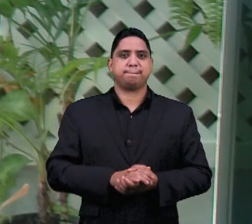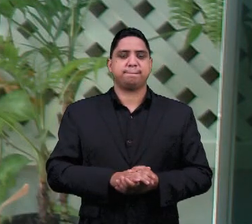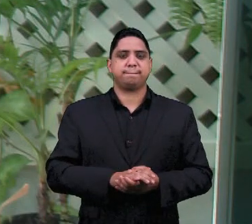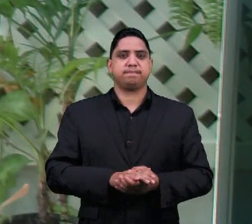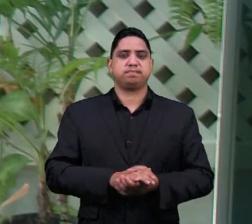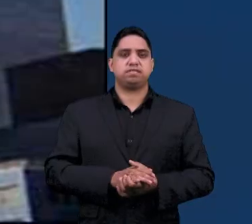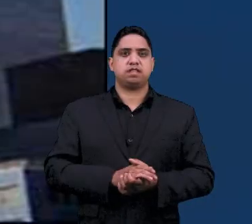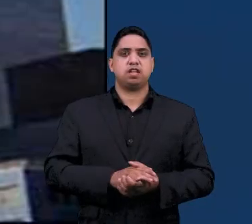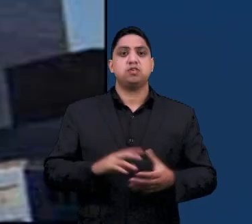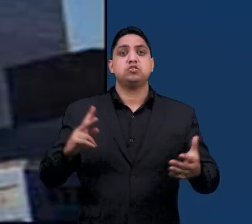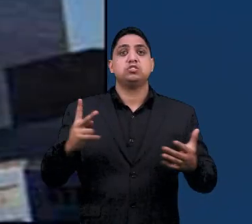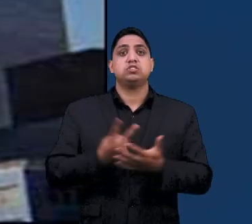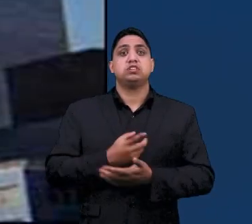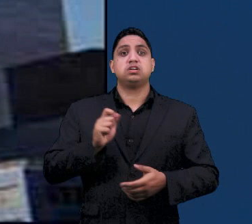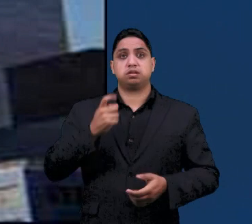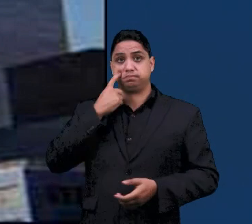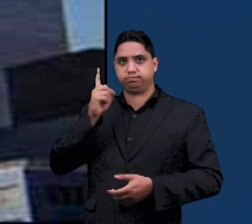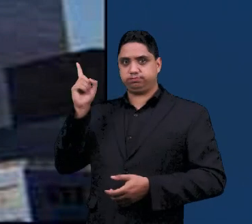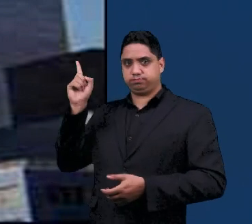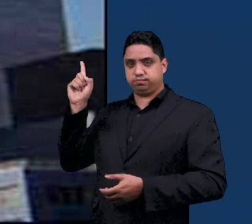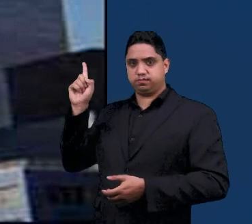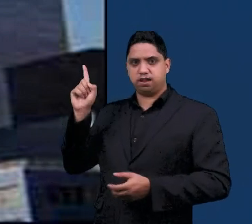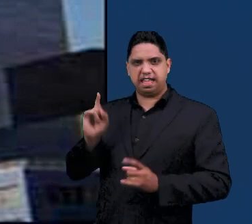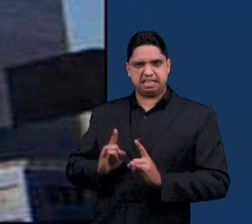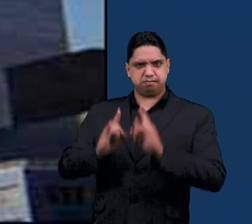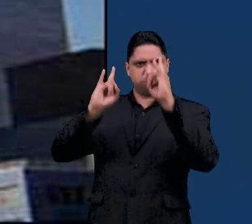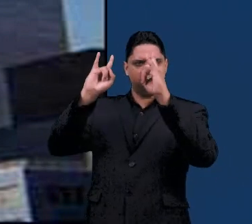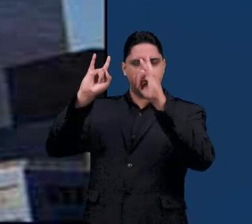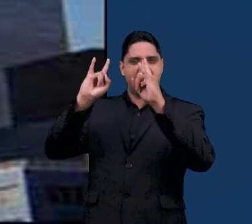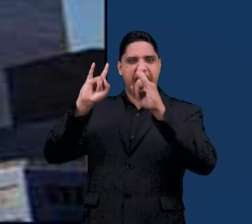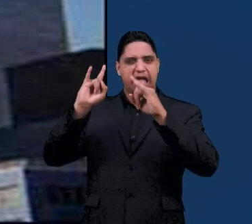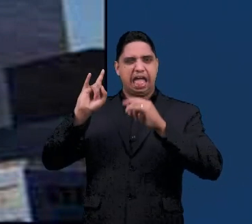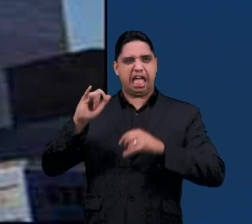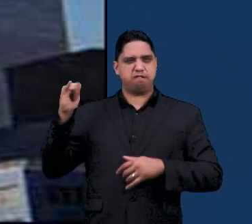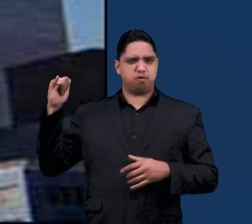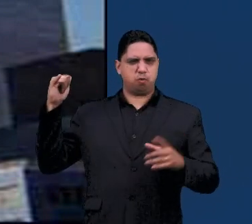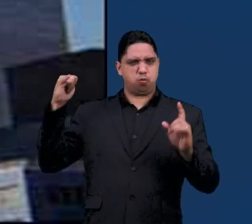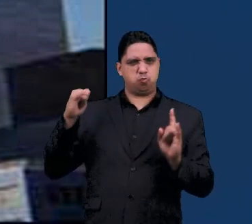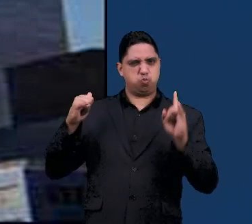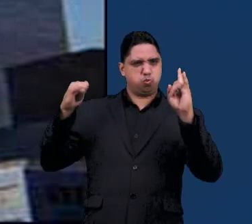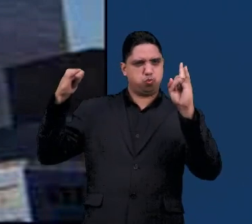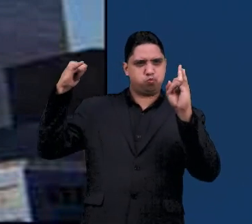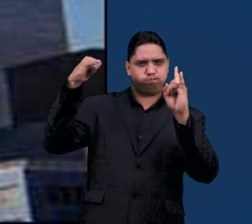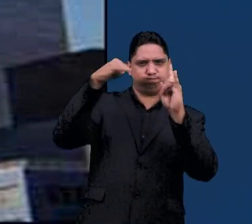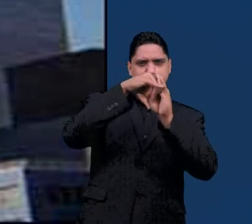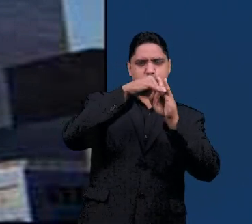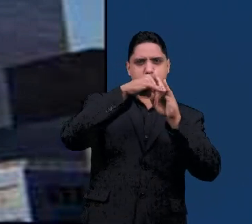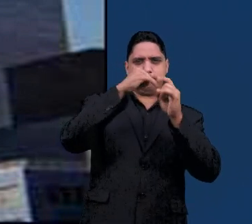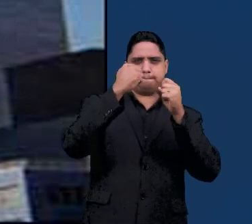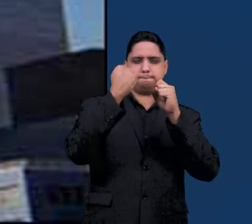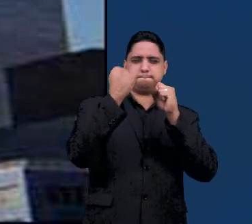autres tours. Jour de nuages. Donc, a été des signes.